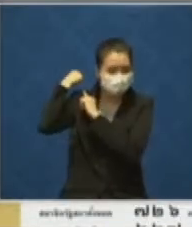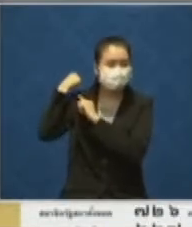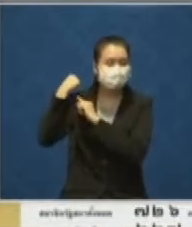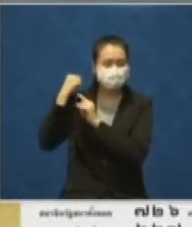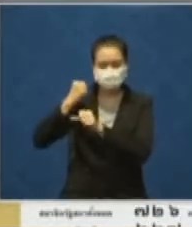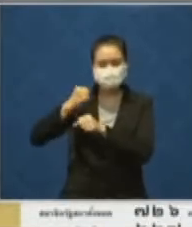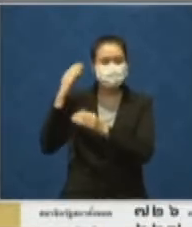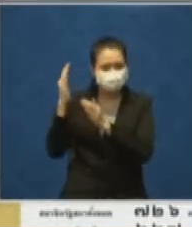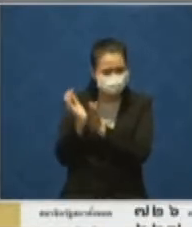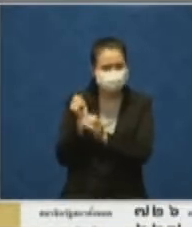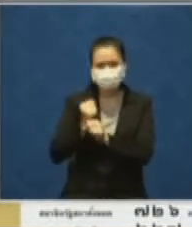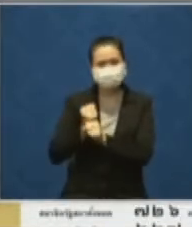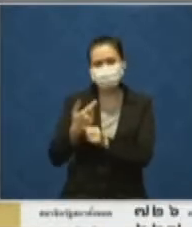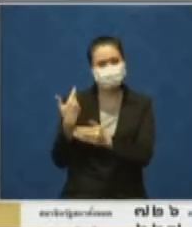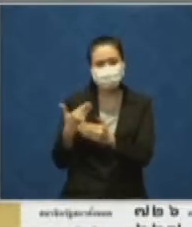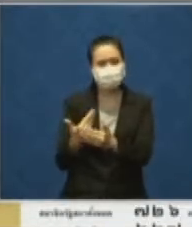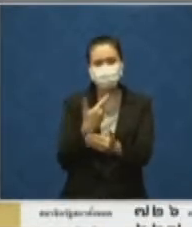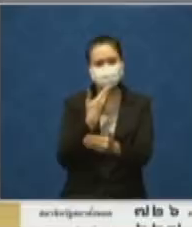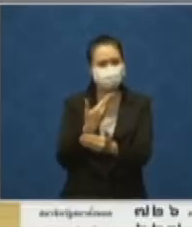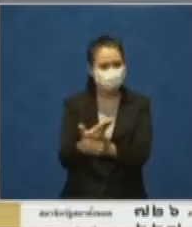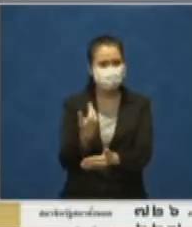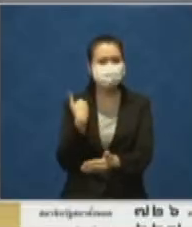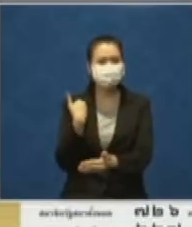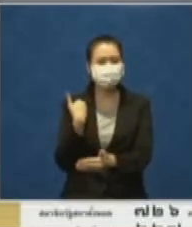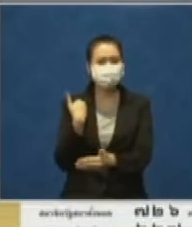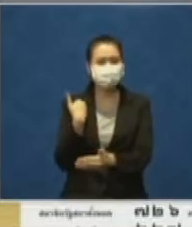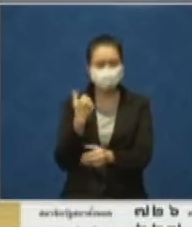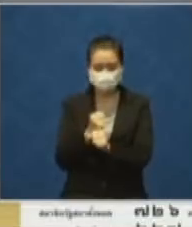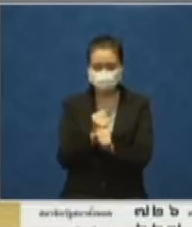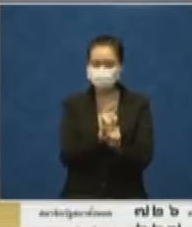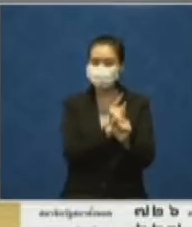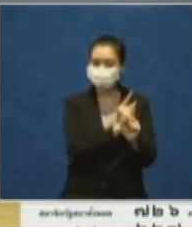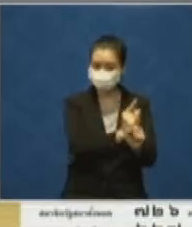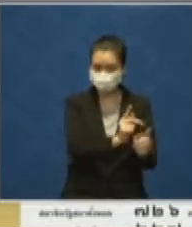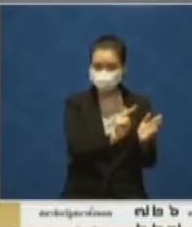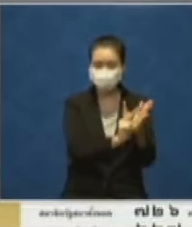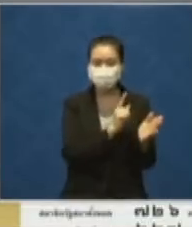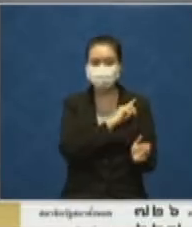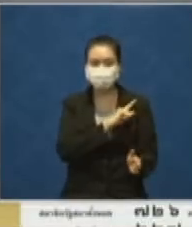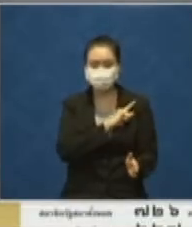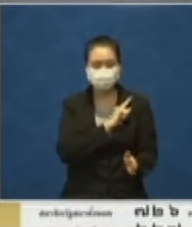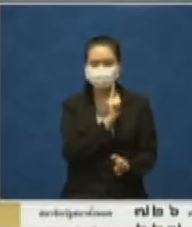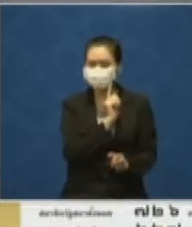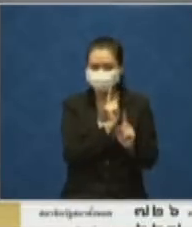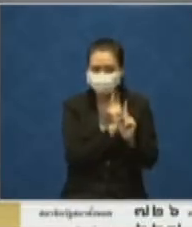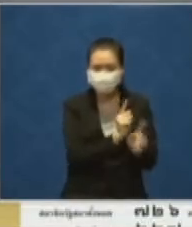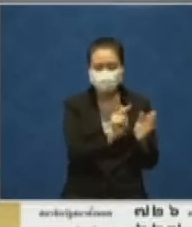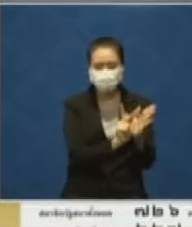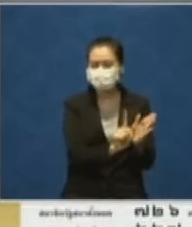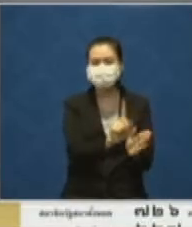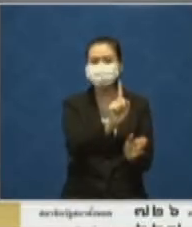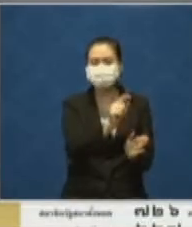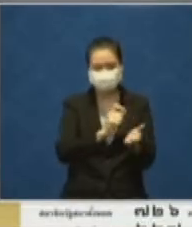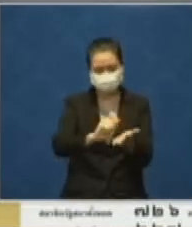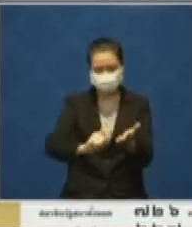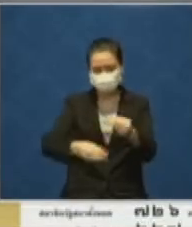งข้างมาก ซึงเป็ตำรวจมาขวางแ่นอน แล้วตำรวจจะตองทำหนาที่ขวางให้มากที่สุดก็เพื่อ